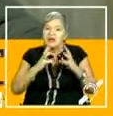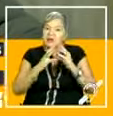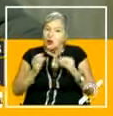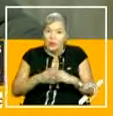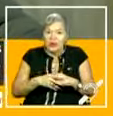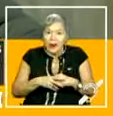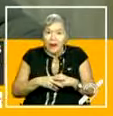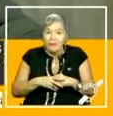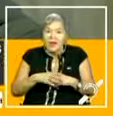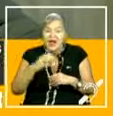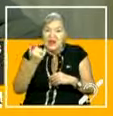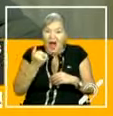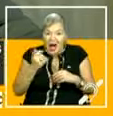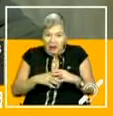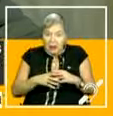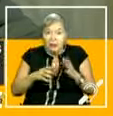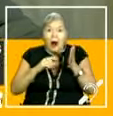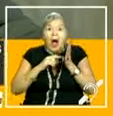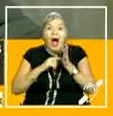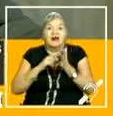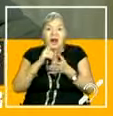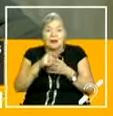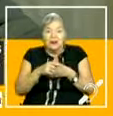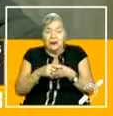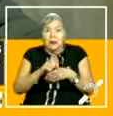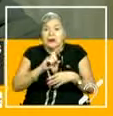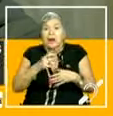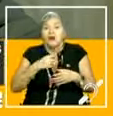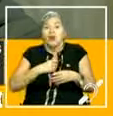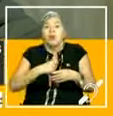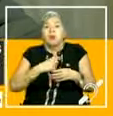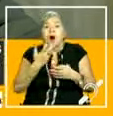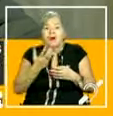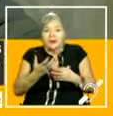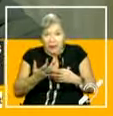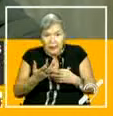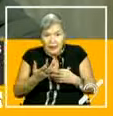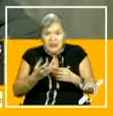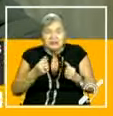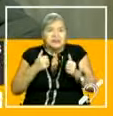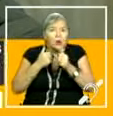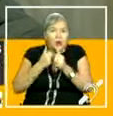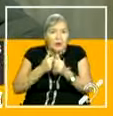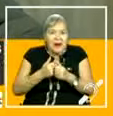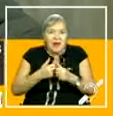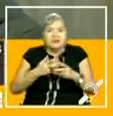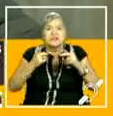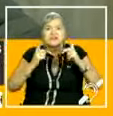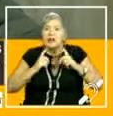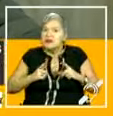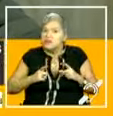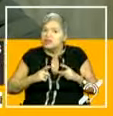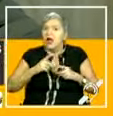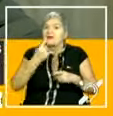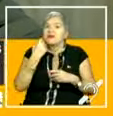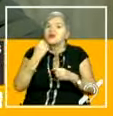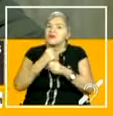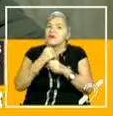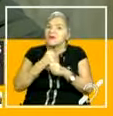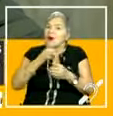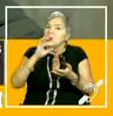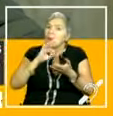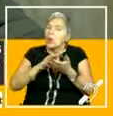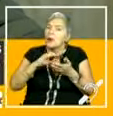care, iată, își arată incapacitatea de a administra un moment de politică externă foarte,